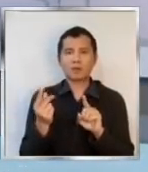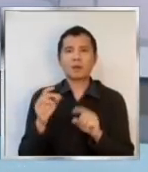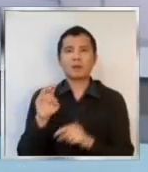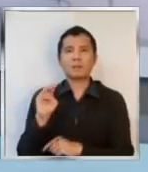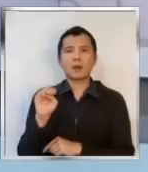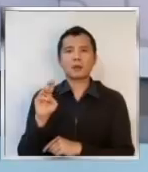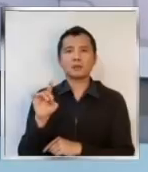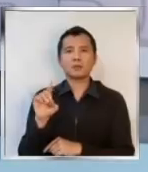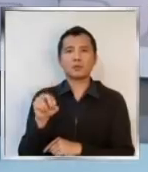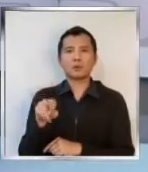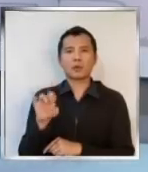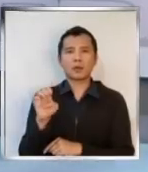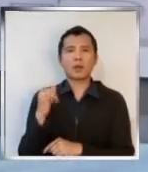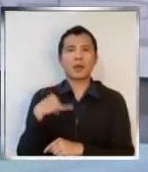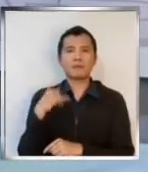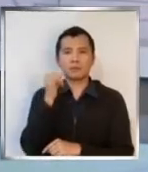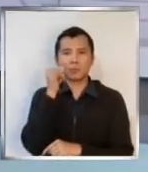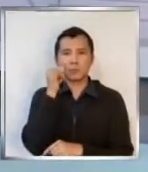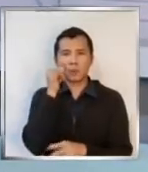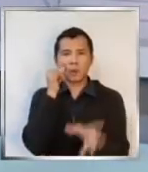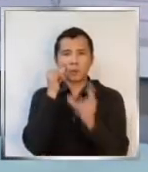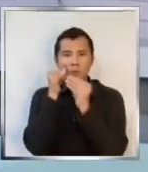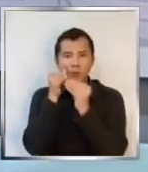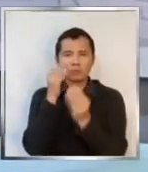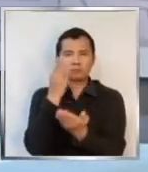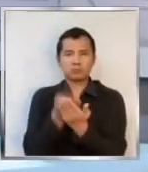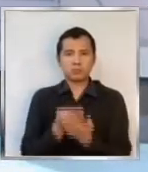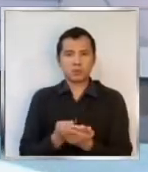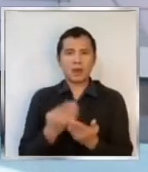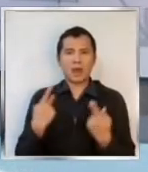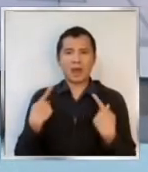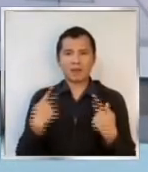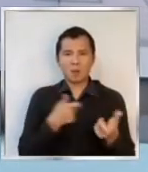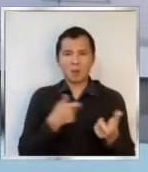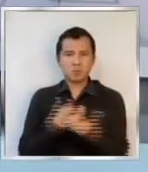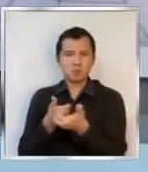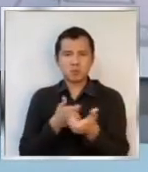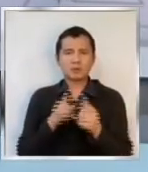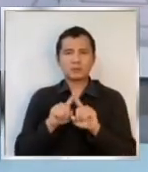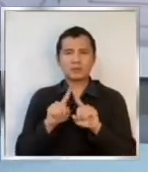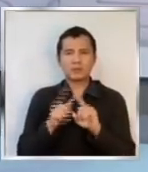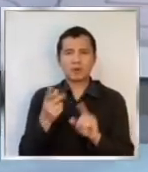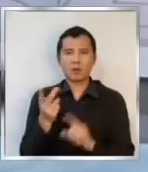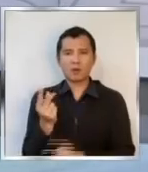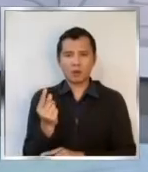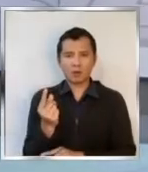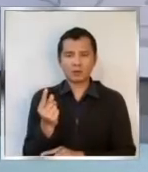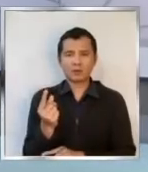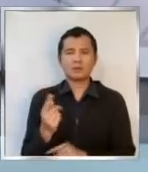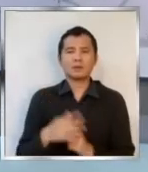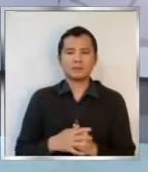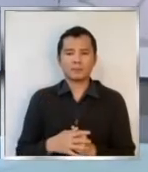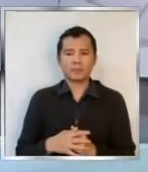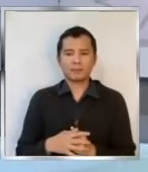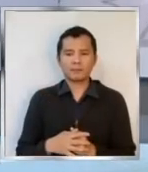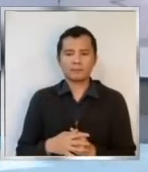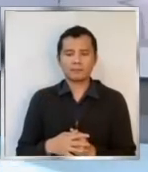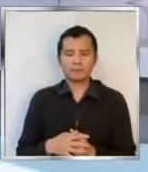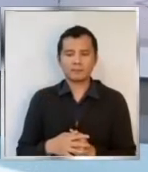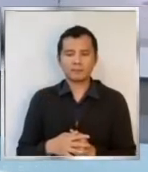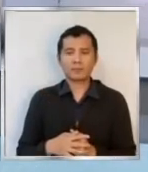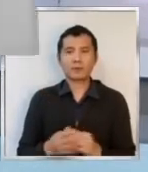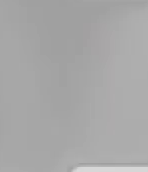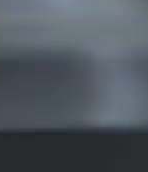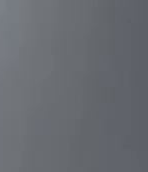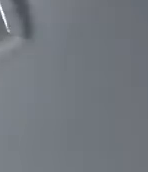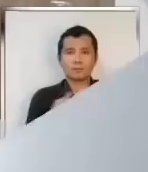umano'y mass shooting sa mga aso, paglabag daw sa umiiral na Animal Welfare Act. Nakatutok si Oscar